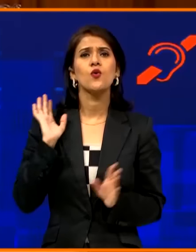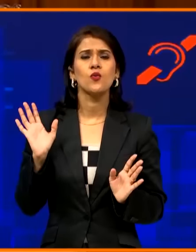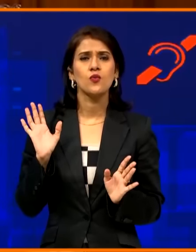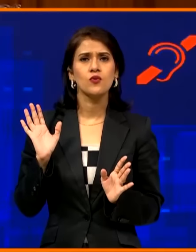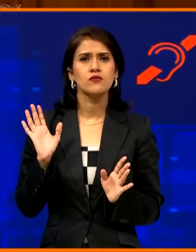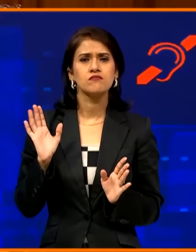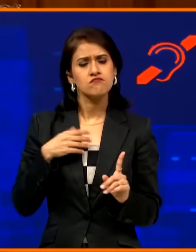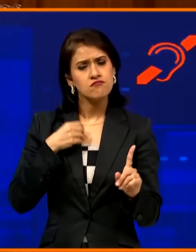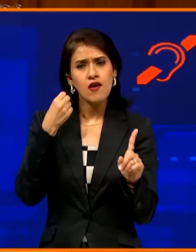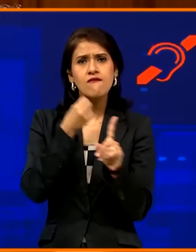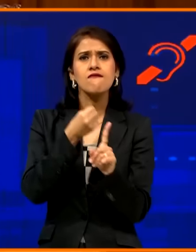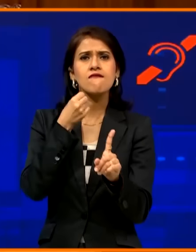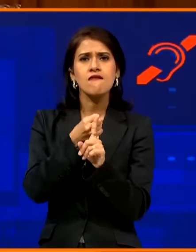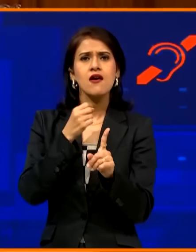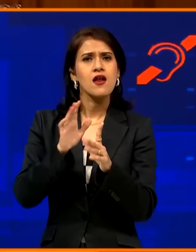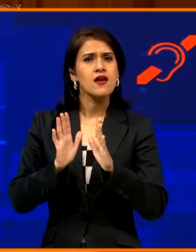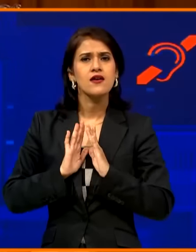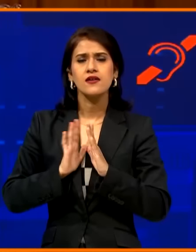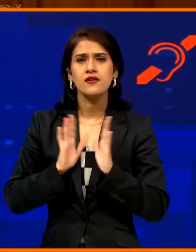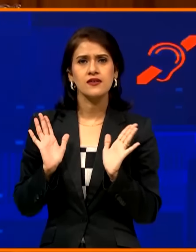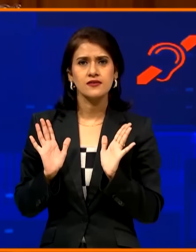चाहिए उस कन्विसिटी